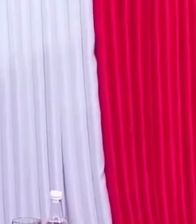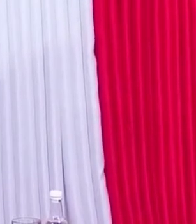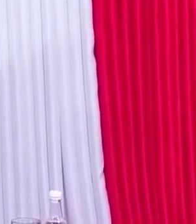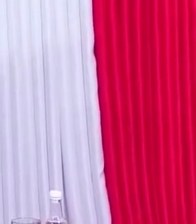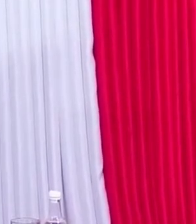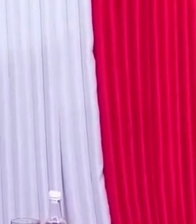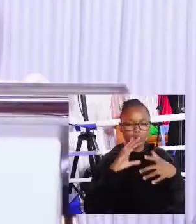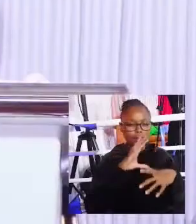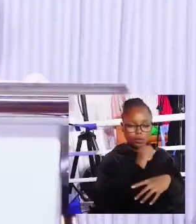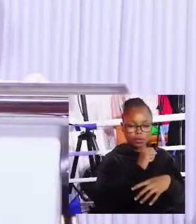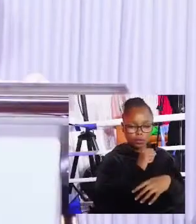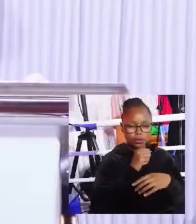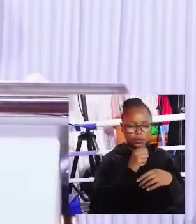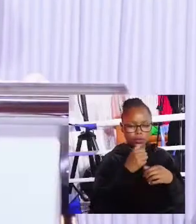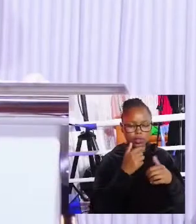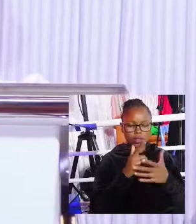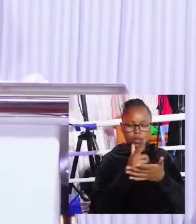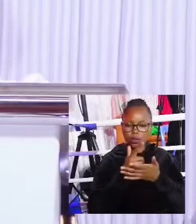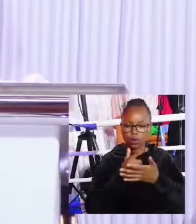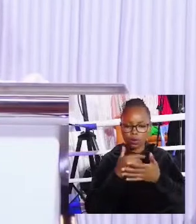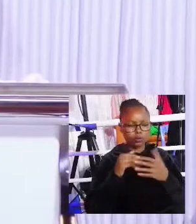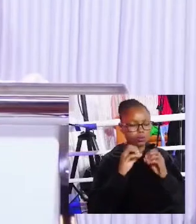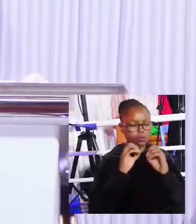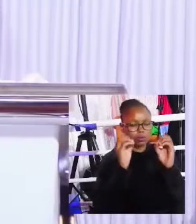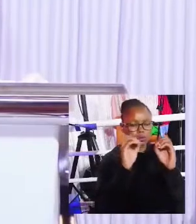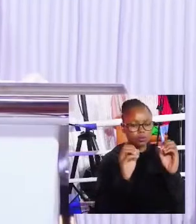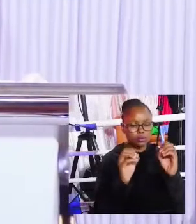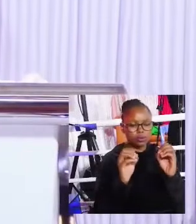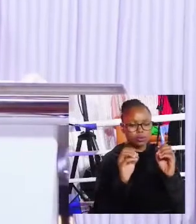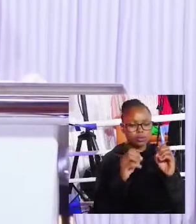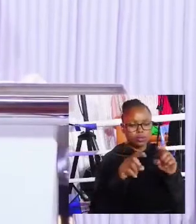agai Bishop John Githiri na Reverend Rachel Wakulia.